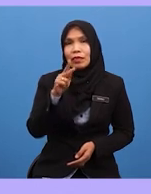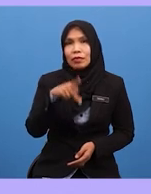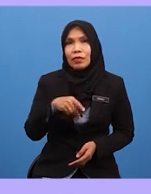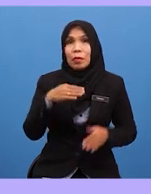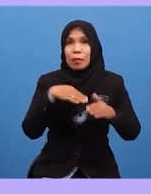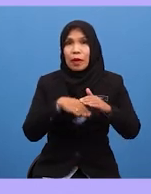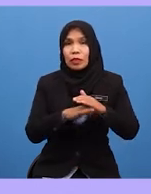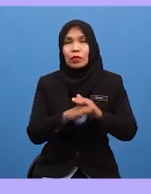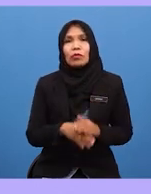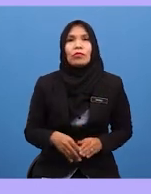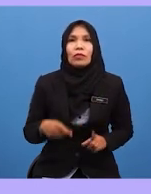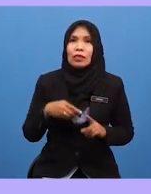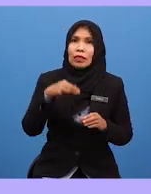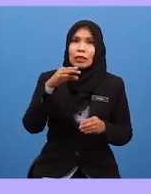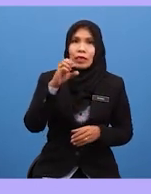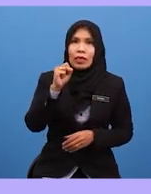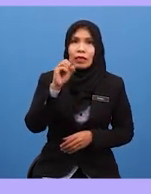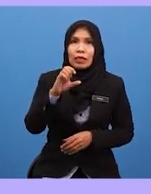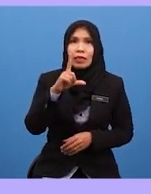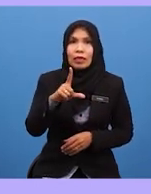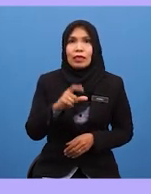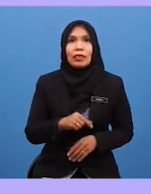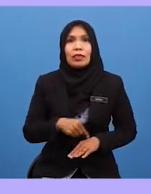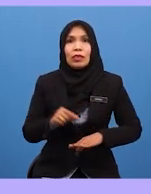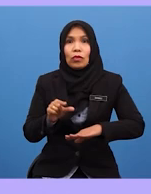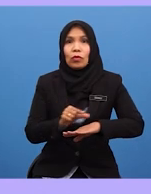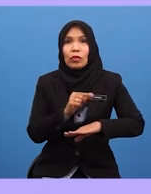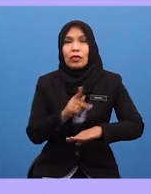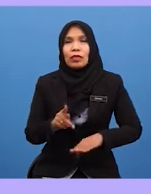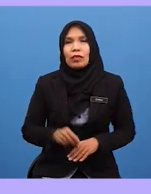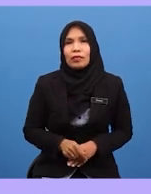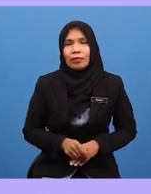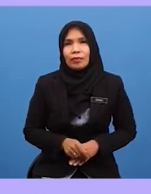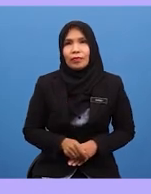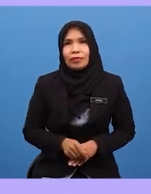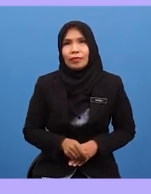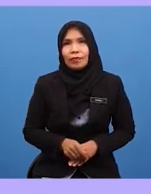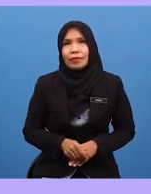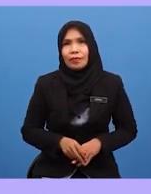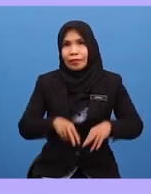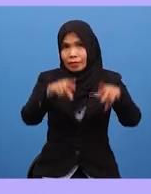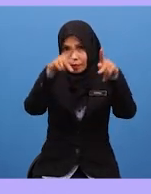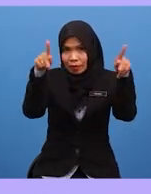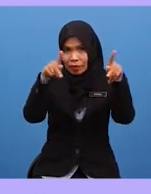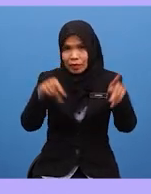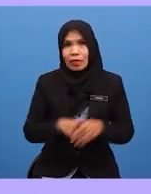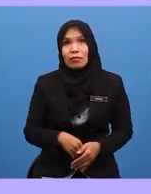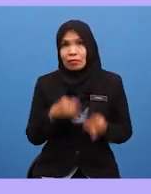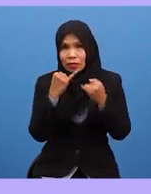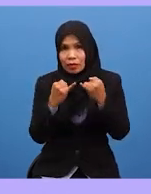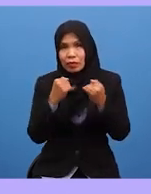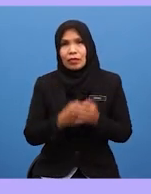menyebabkan pertambahan saiz sel. Peringkat perkembangan terakhir